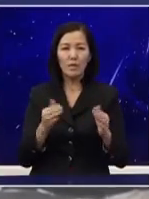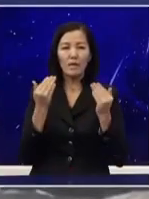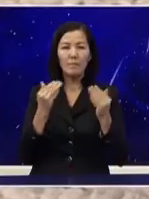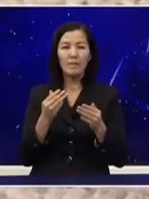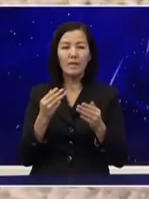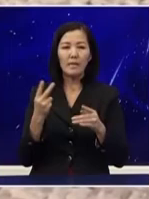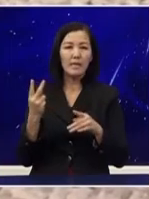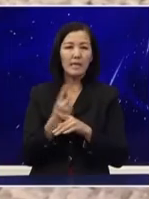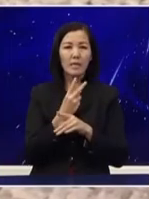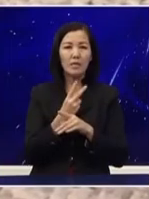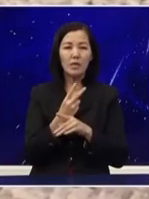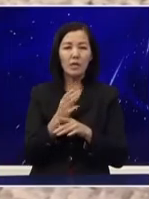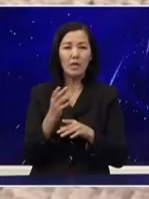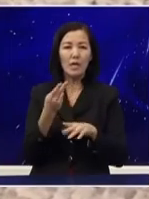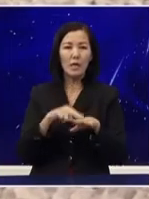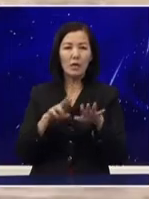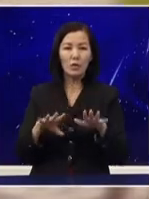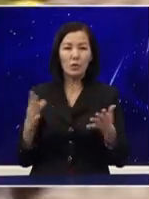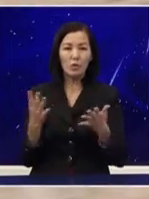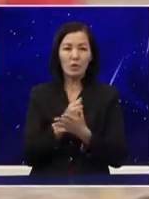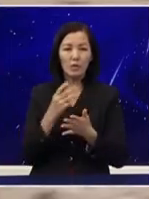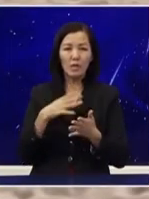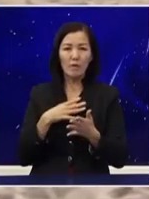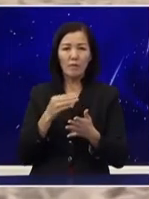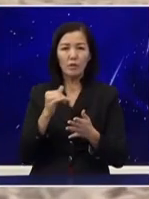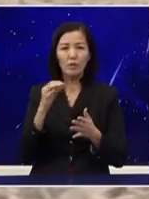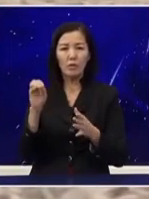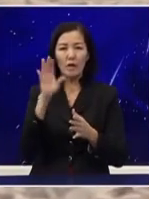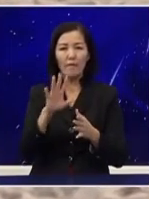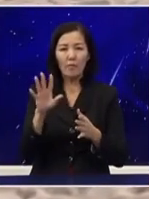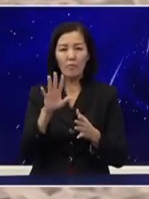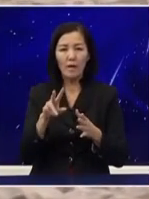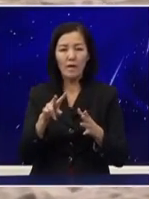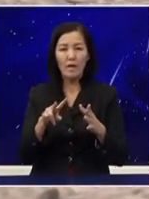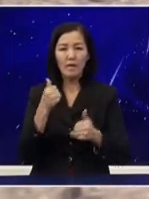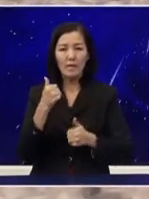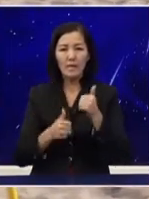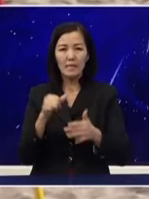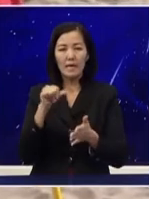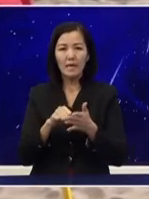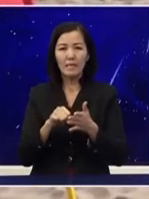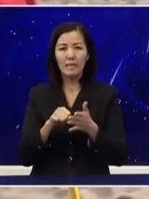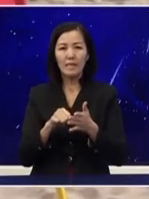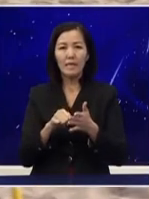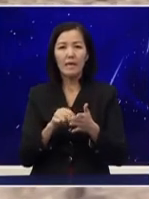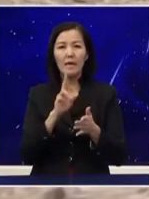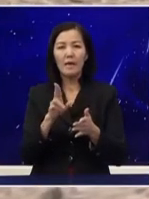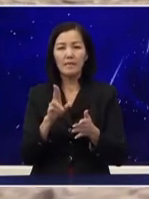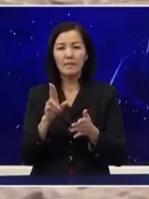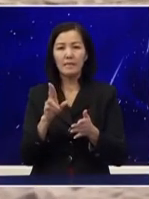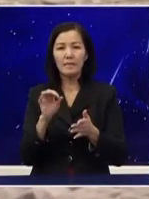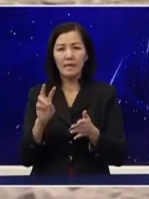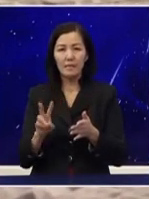оқушылары. Биыл қатарынан екінші рет күміс жүлделі болды. Осылайша жетісулықтар Еуропа лигасына қатысады. Құрлықтық турнир қазан мен